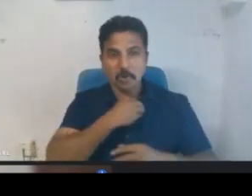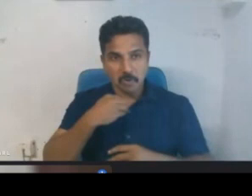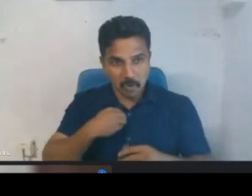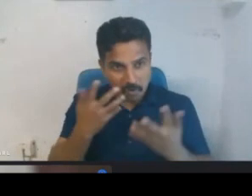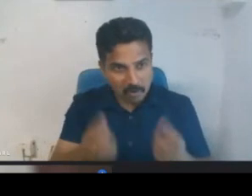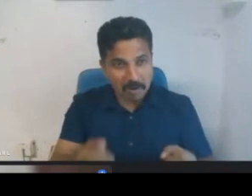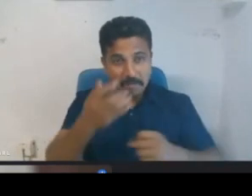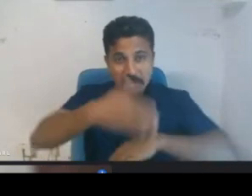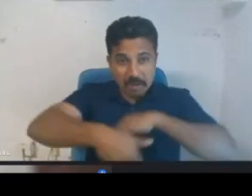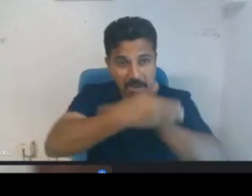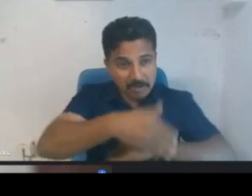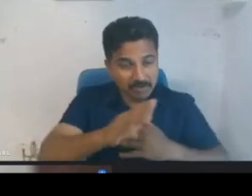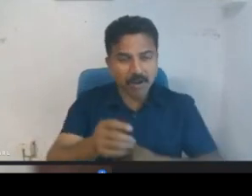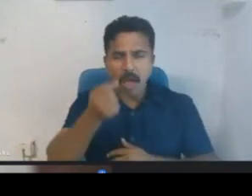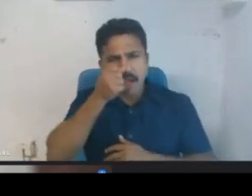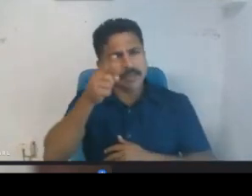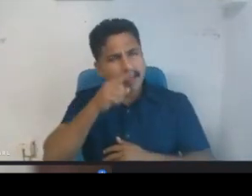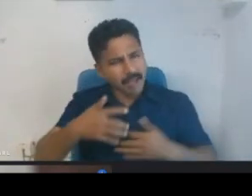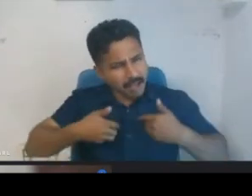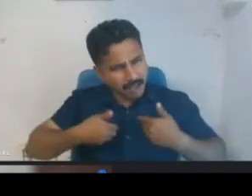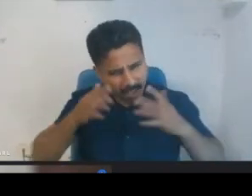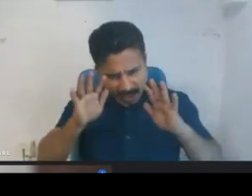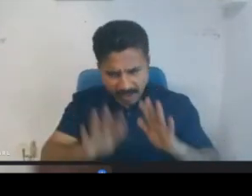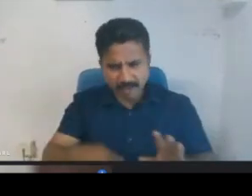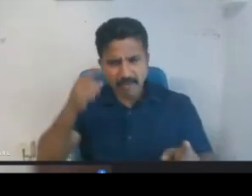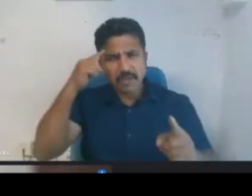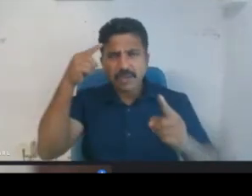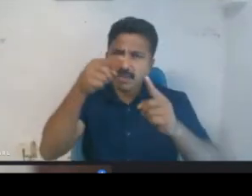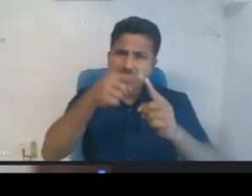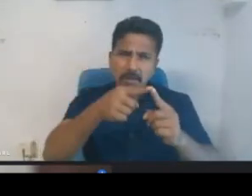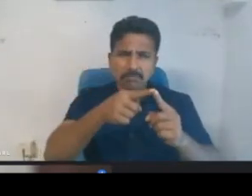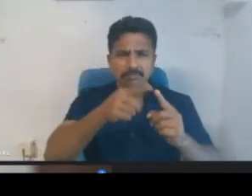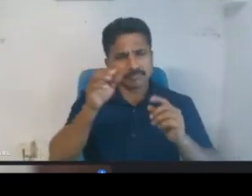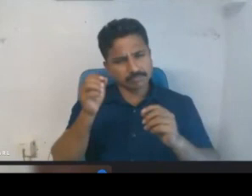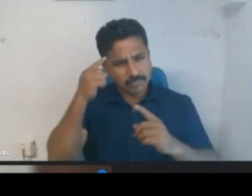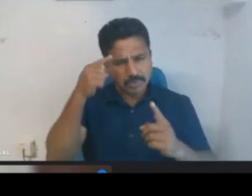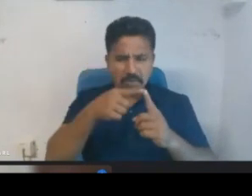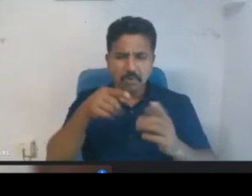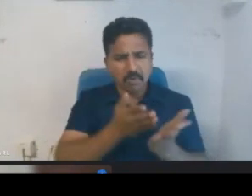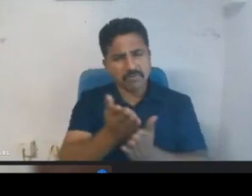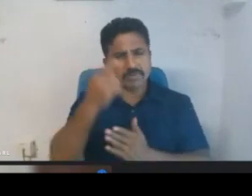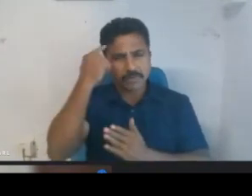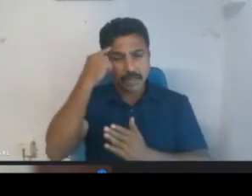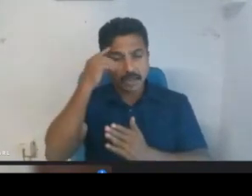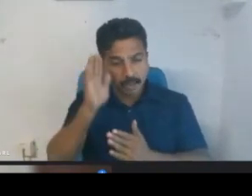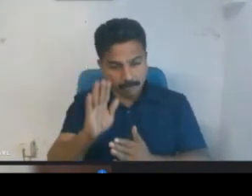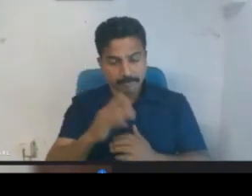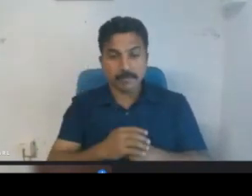എൻജിനീയറോ ഒക്കെ ആക്കണം എന്നുള്ളത് ഏതൊരു അച്ഛനമ്മമാരെയും പോലെ നിങ്ങളുടെയും ഒരു എന്താ നിങ്ങളുടെ ഒരു ചിന്തയായിരുന്നു.